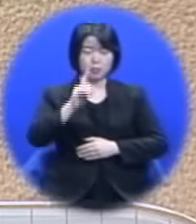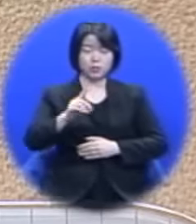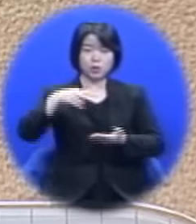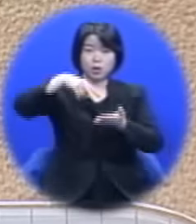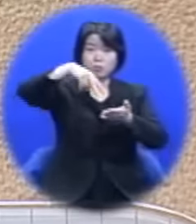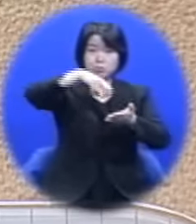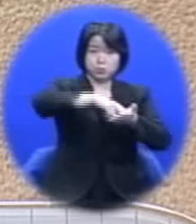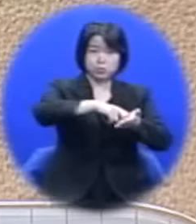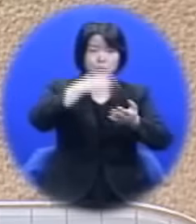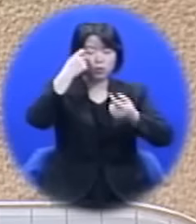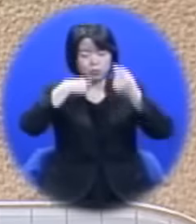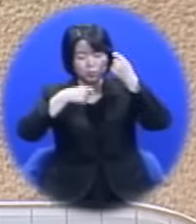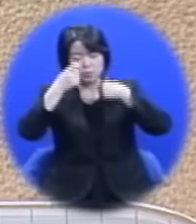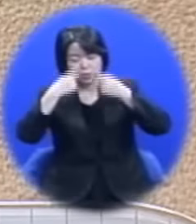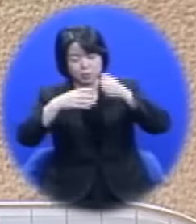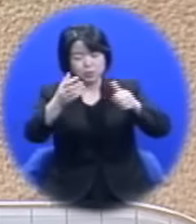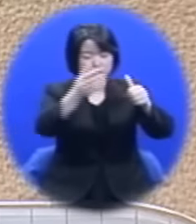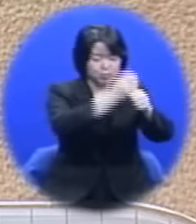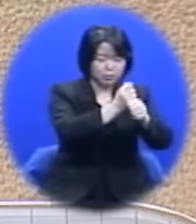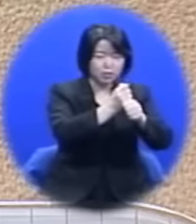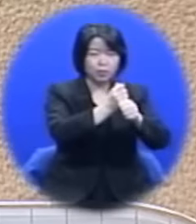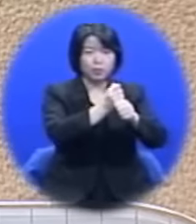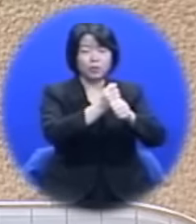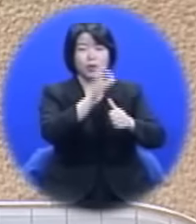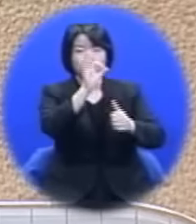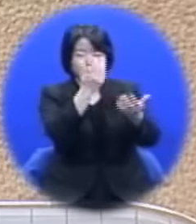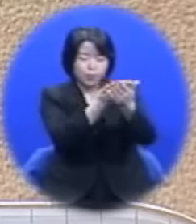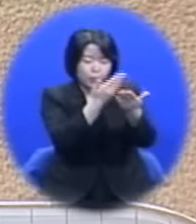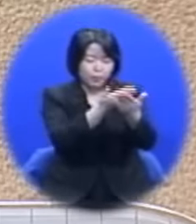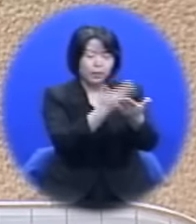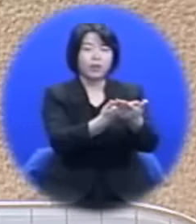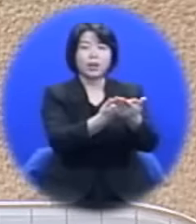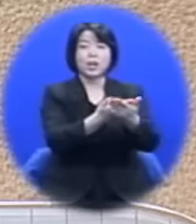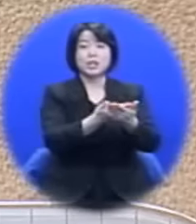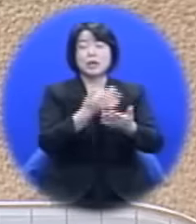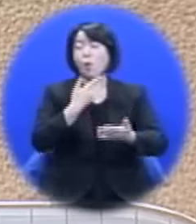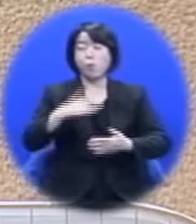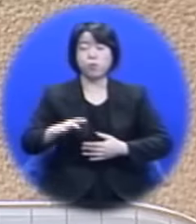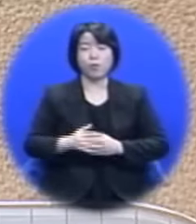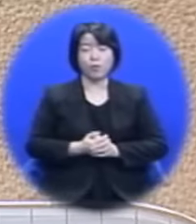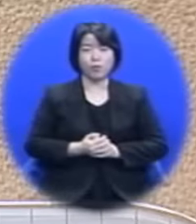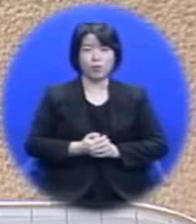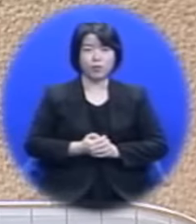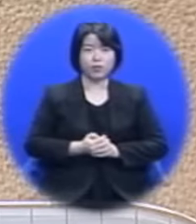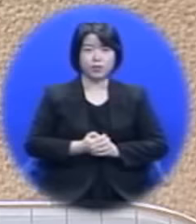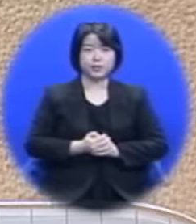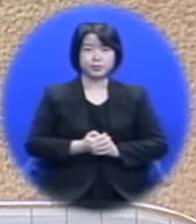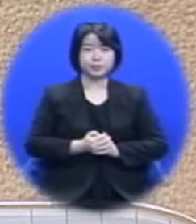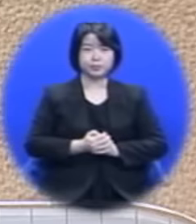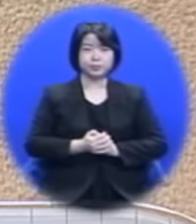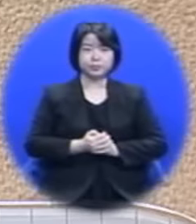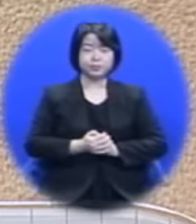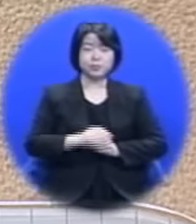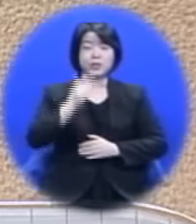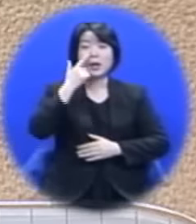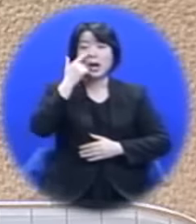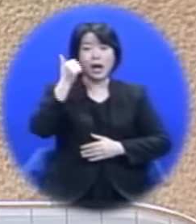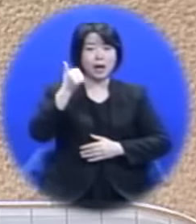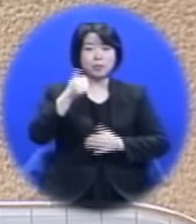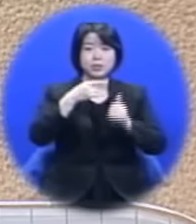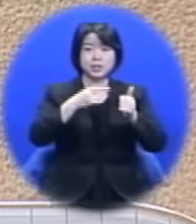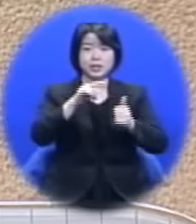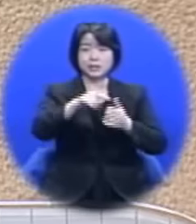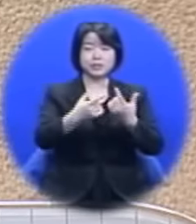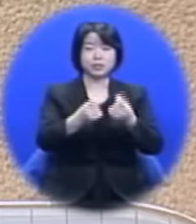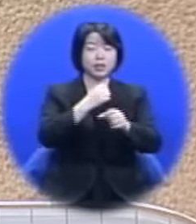꿇고 울면서 막 저를 붙잡고 돈 좀 주세요 이런 적이 없어요 아버지한테는 그렇게